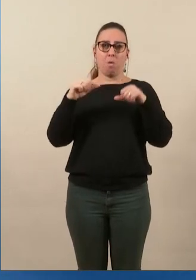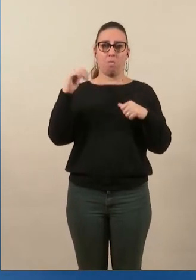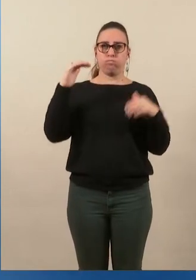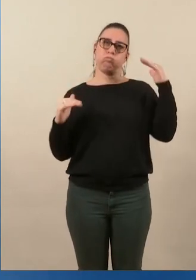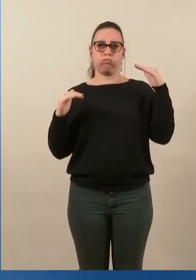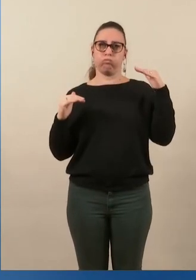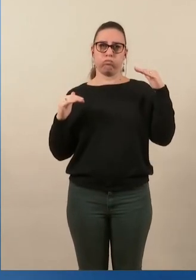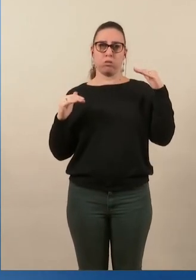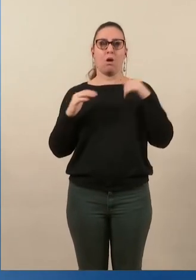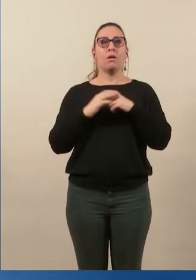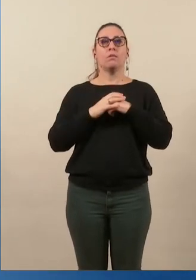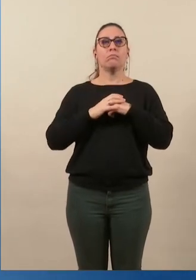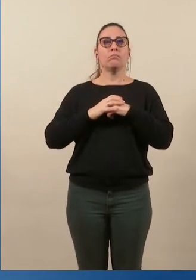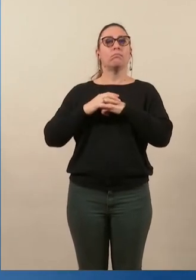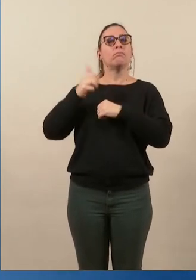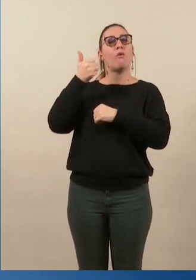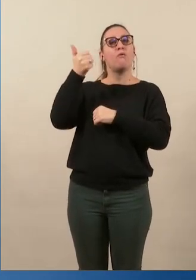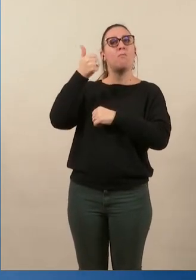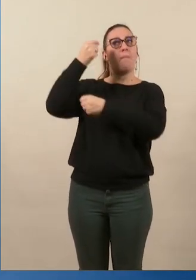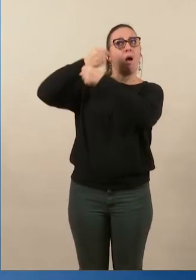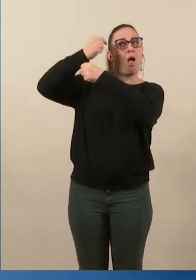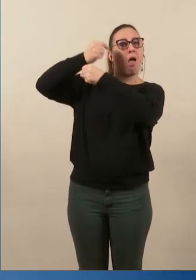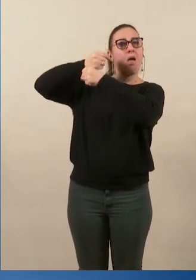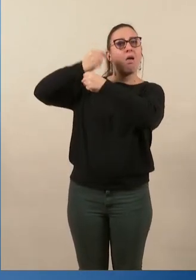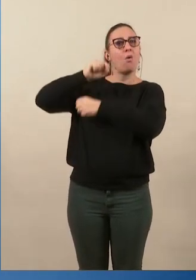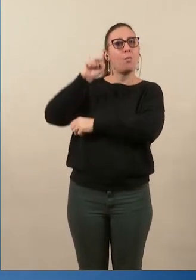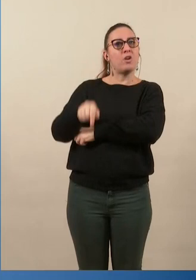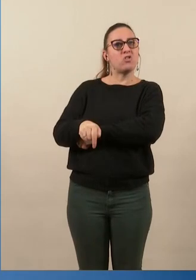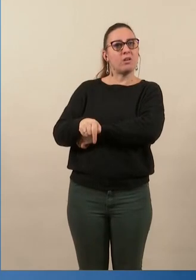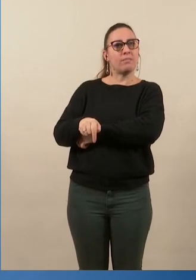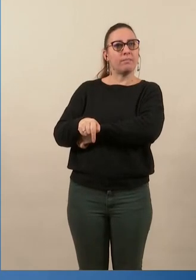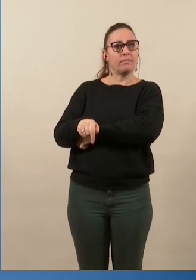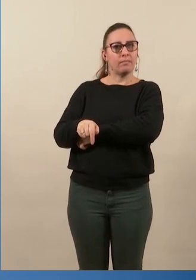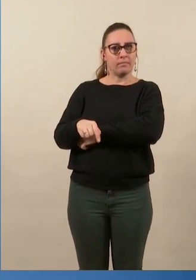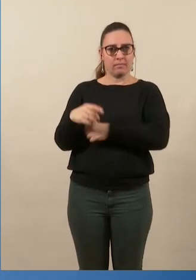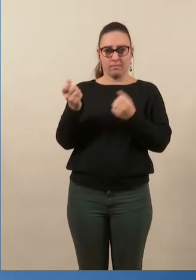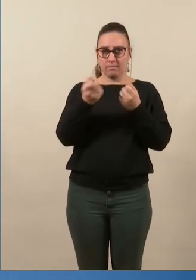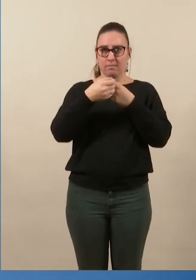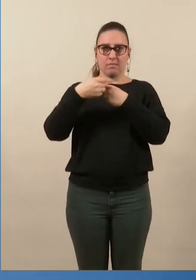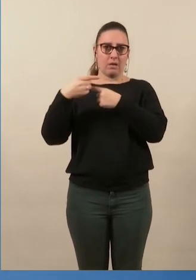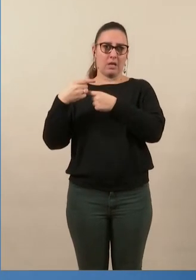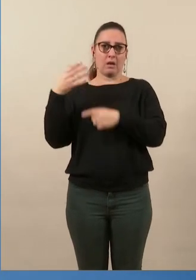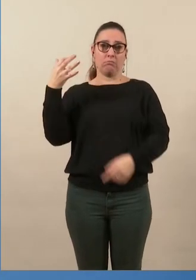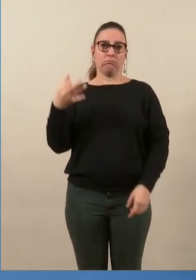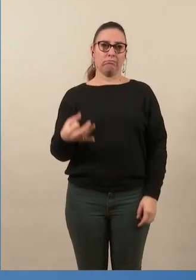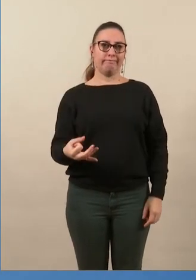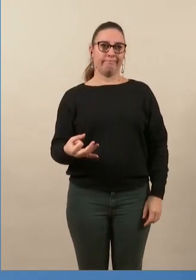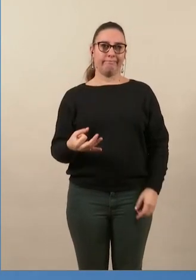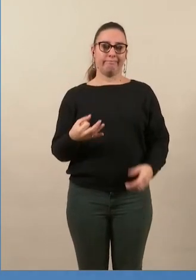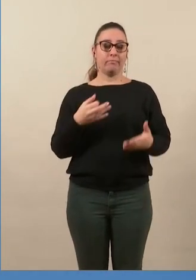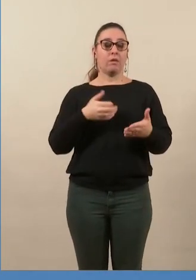entre vos obligations euh qui qui qui représent une partie bien moins importante du rapport